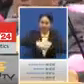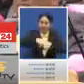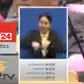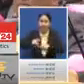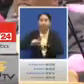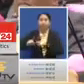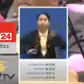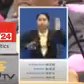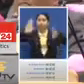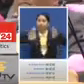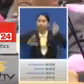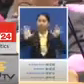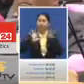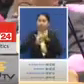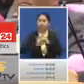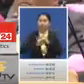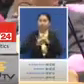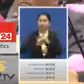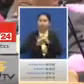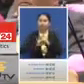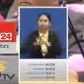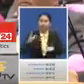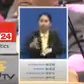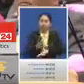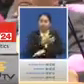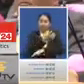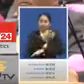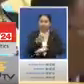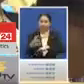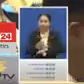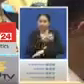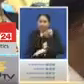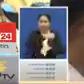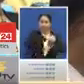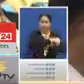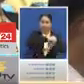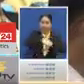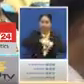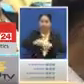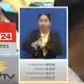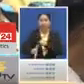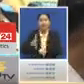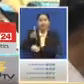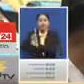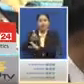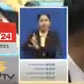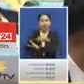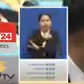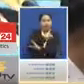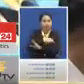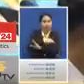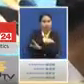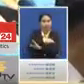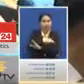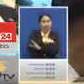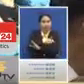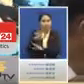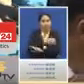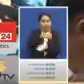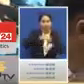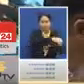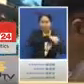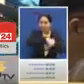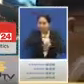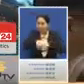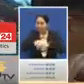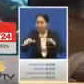ยกับการกระจายอำนาจเดียวกันนะฮะใกล้เคียงกันมาก5ปีที่ผ่านมาท่านไม่ได้กระจายหรอก